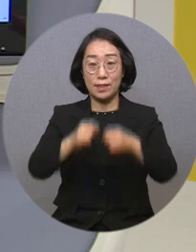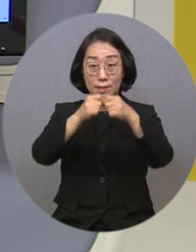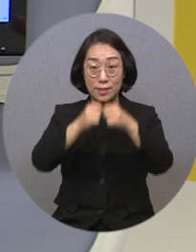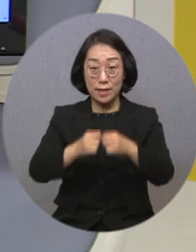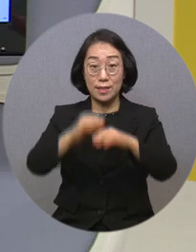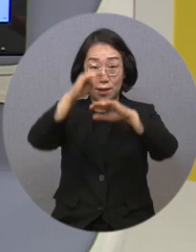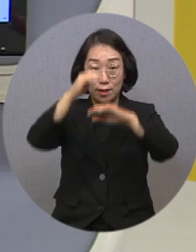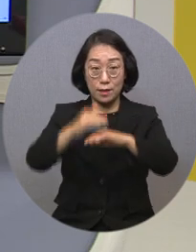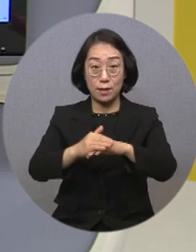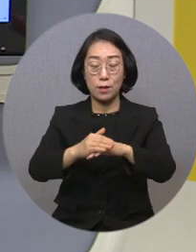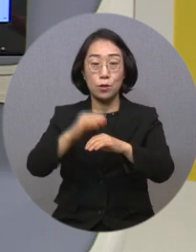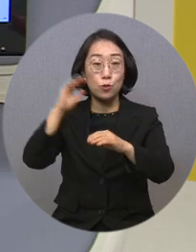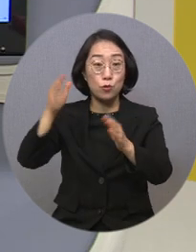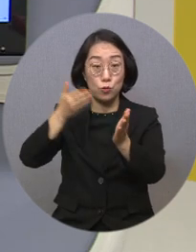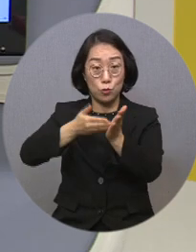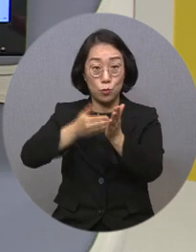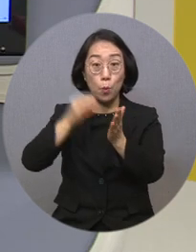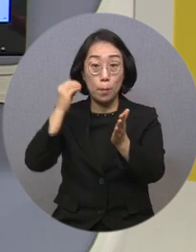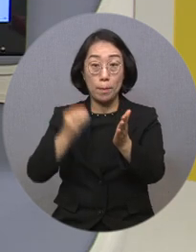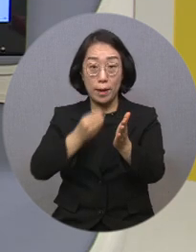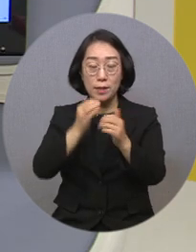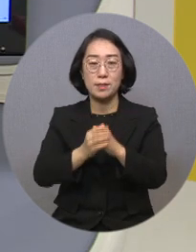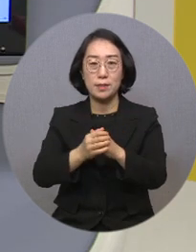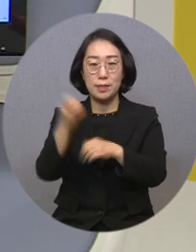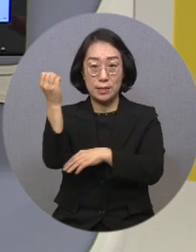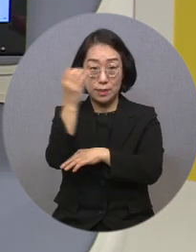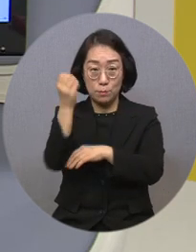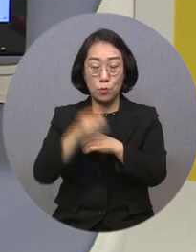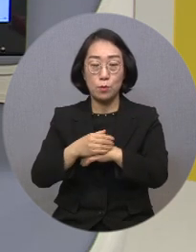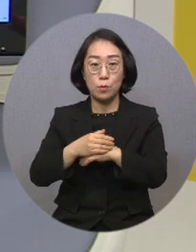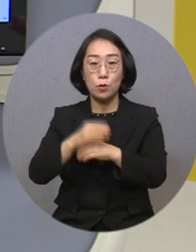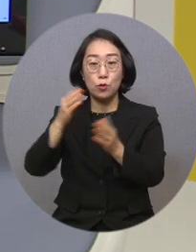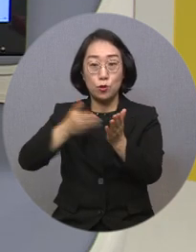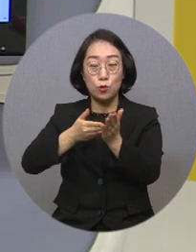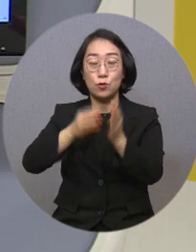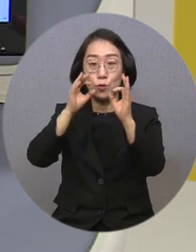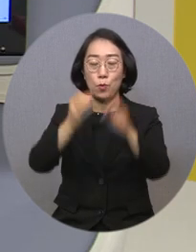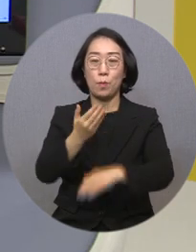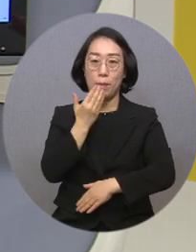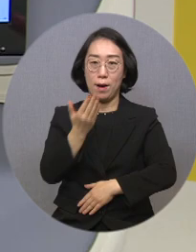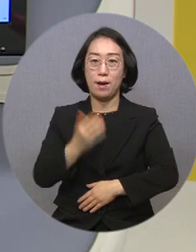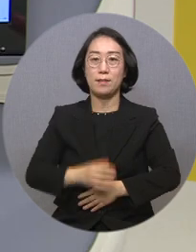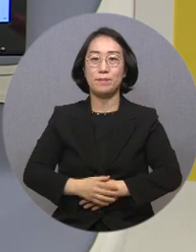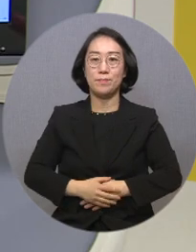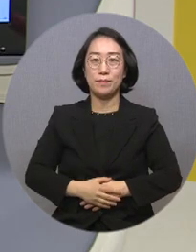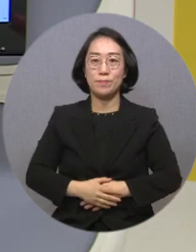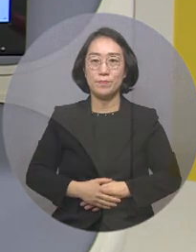사항은 웰페어 뉴스 홈페이지와 장애인신문, 복지TV 뉴스를 통해 확인할 수 있습니다.